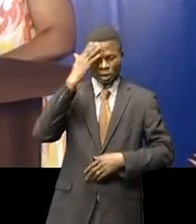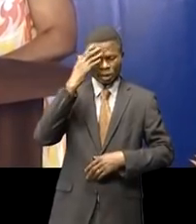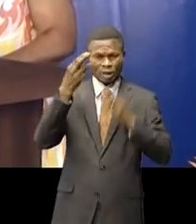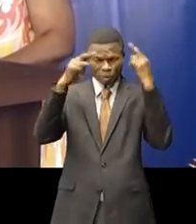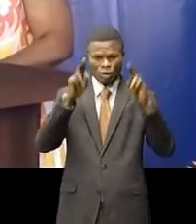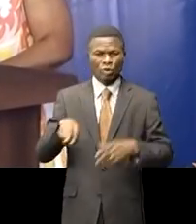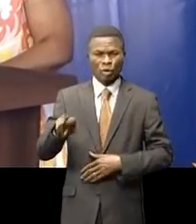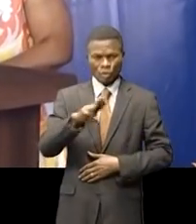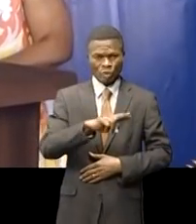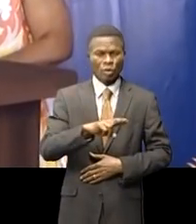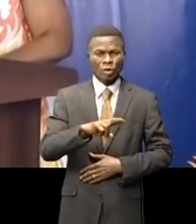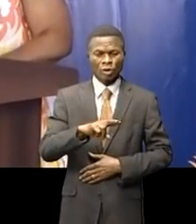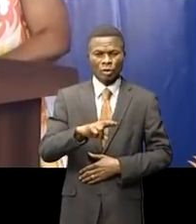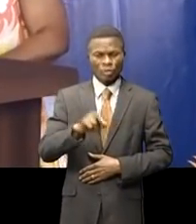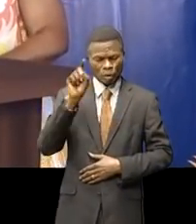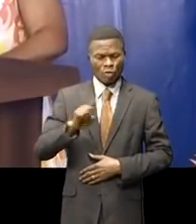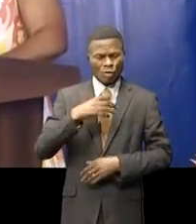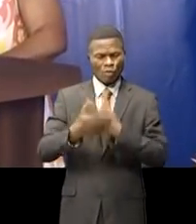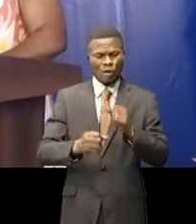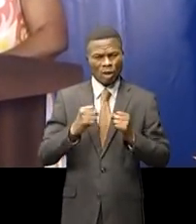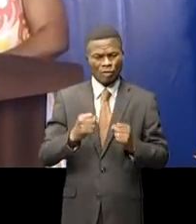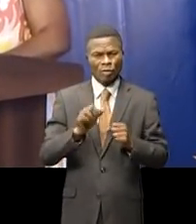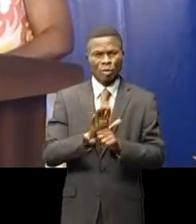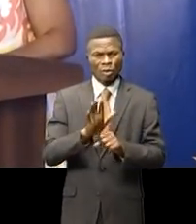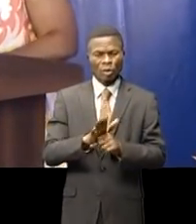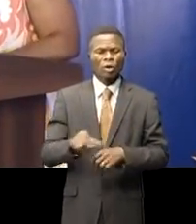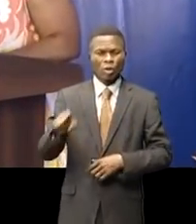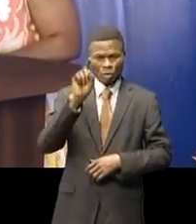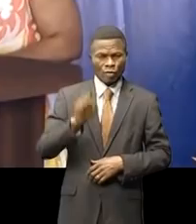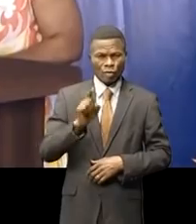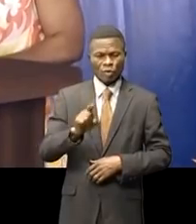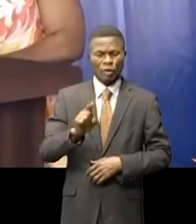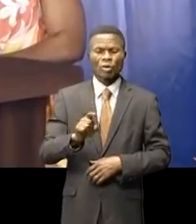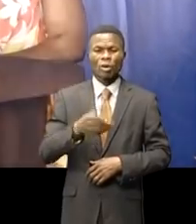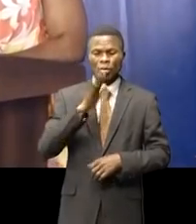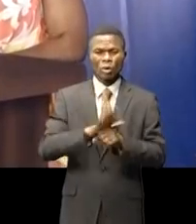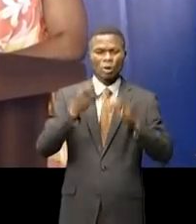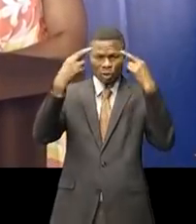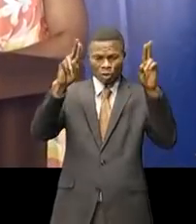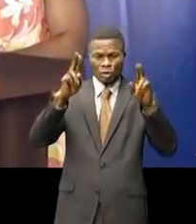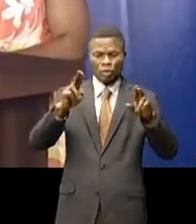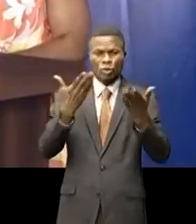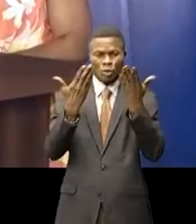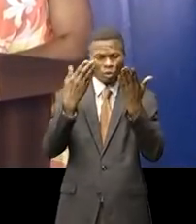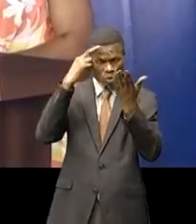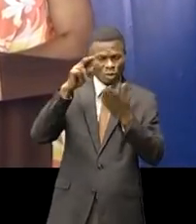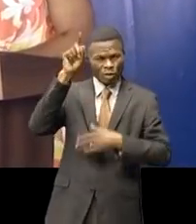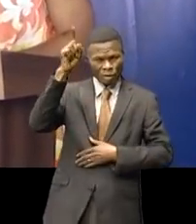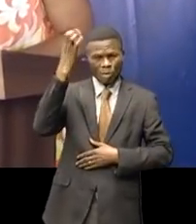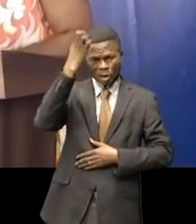et d'oser absolument absolument j'insiste réussir vos années sinon